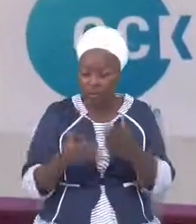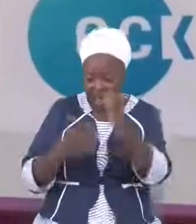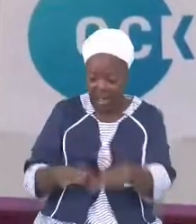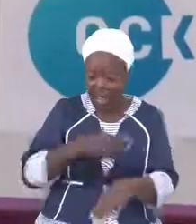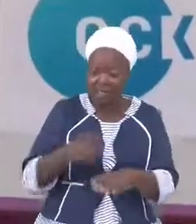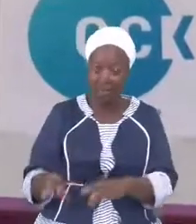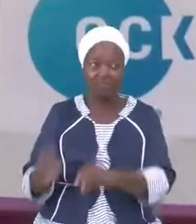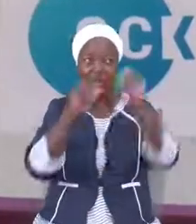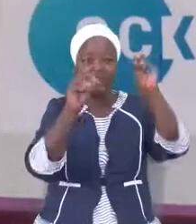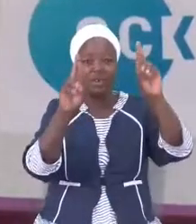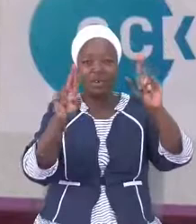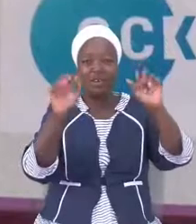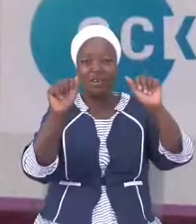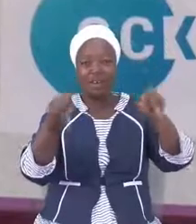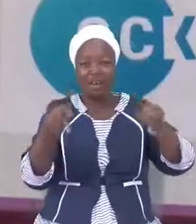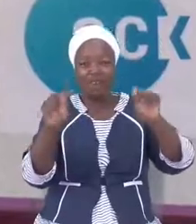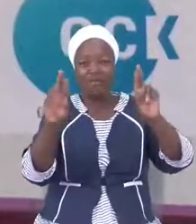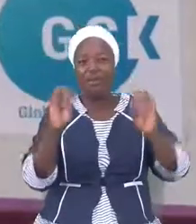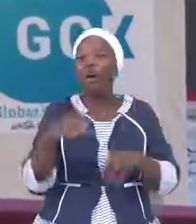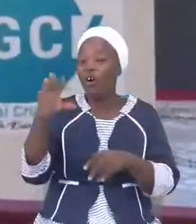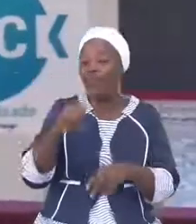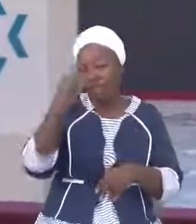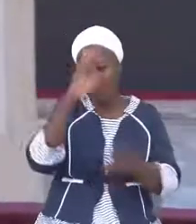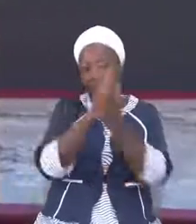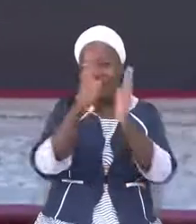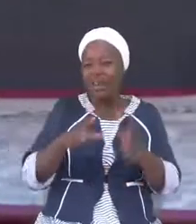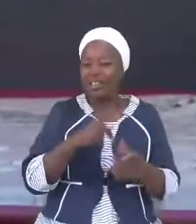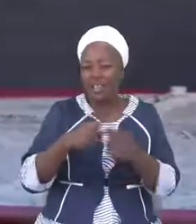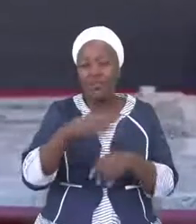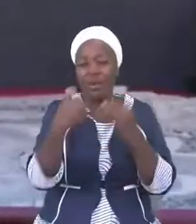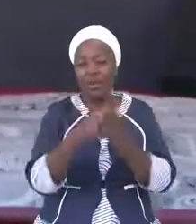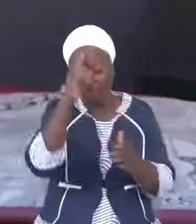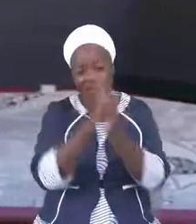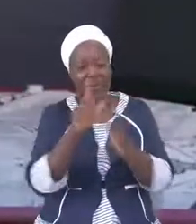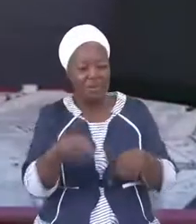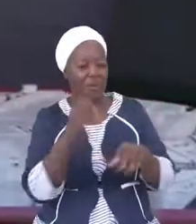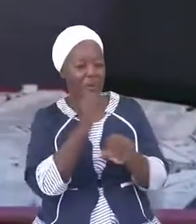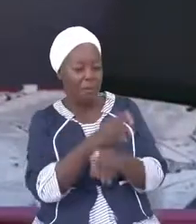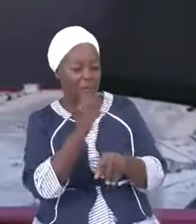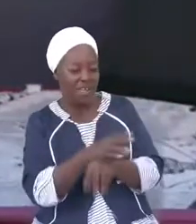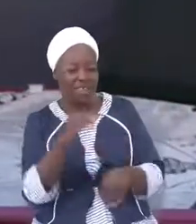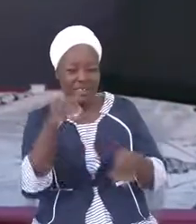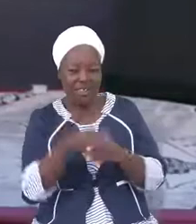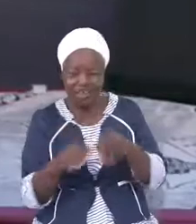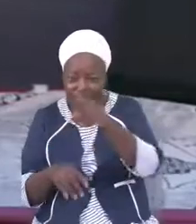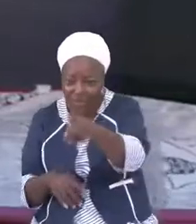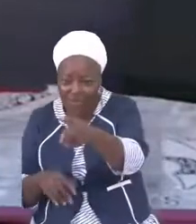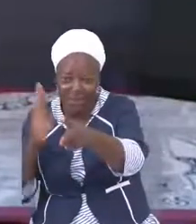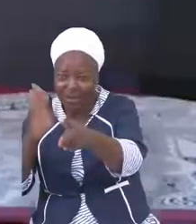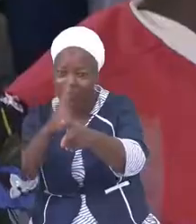la résurrection des morts et l'enlèvement des saints. Et lorsque les saints marchent et entrent au ciel, vous serez